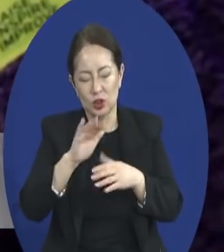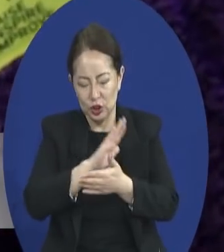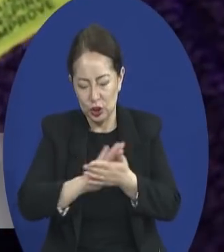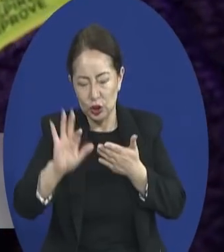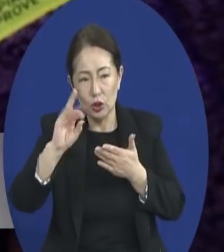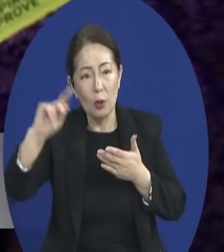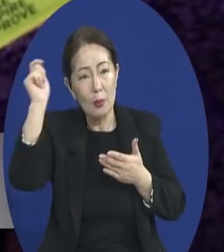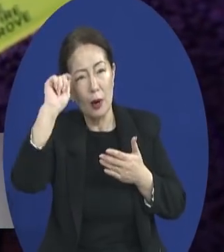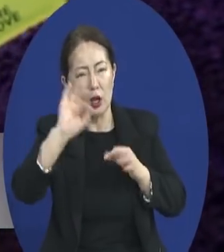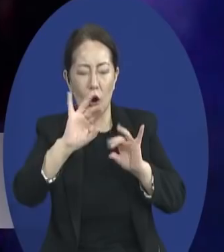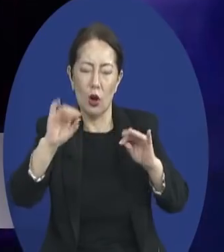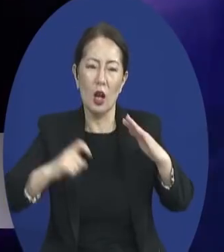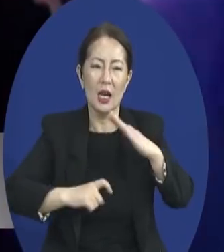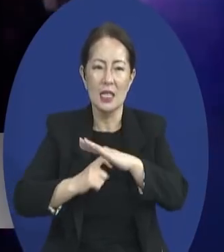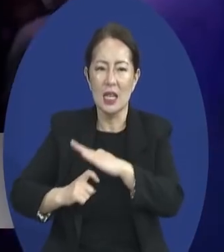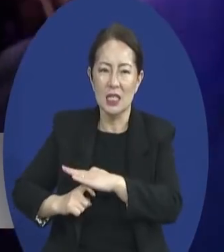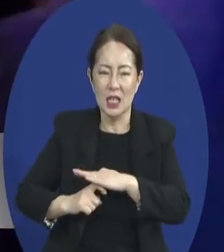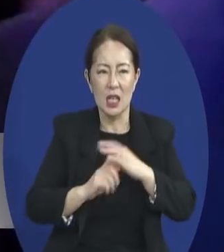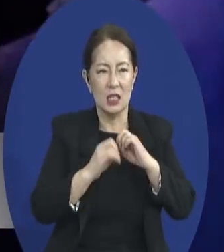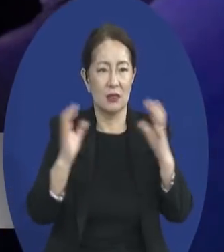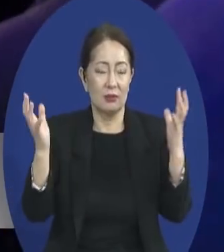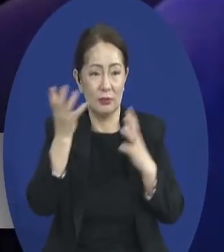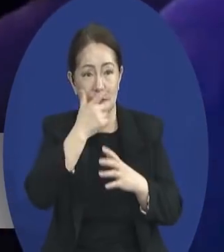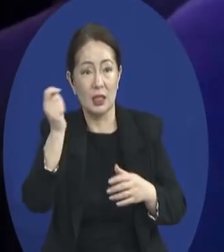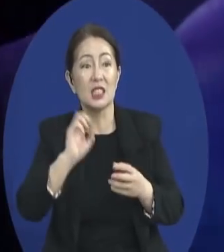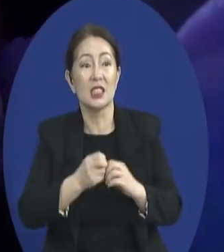баярыг олон хязгаарлалтуудын дэлгэмд дунд тэмдэглэн өнгөрүүллээ.